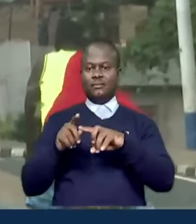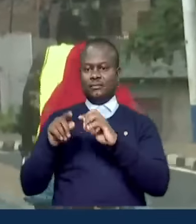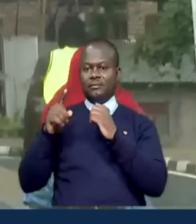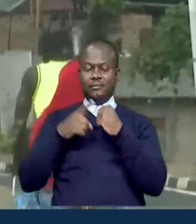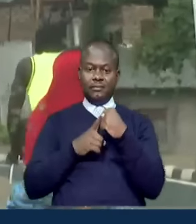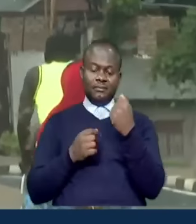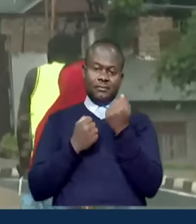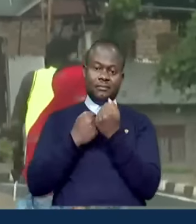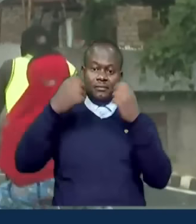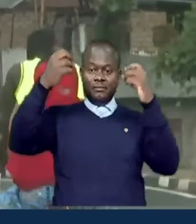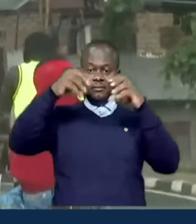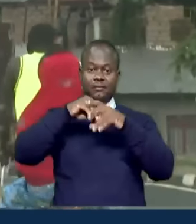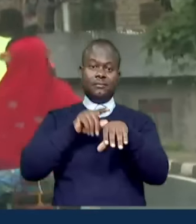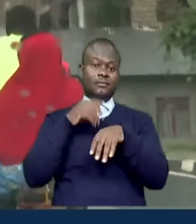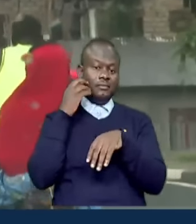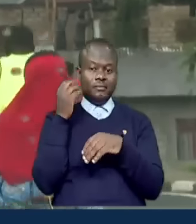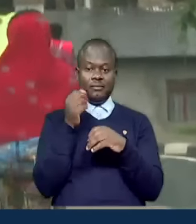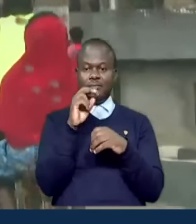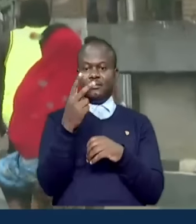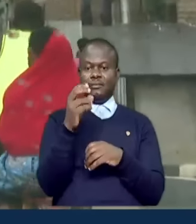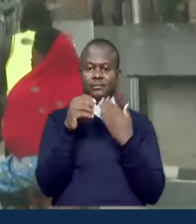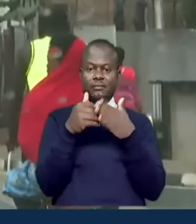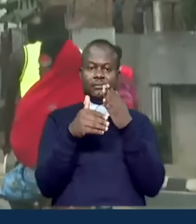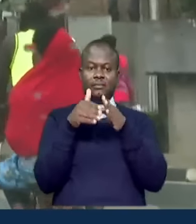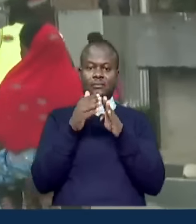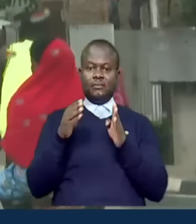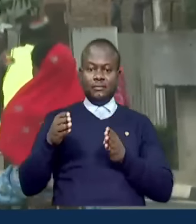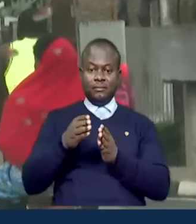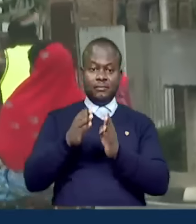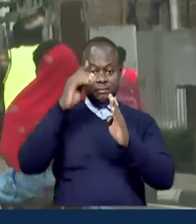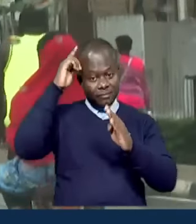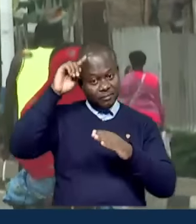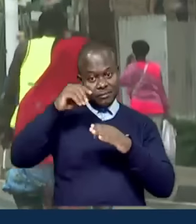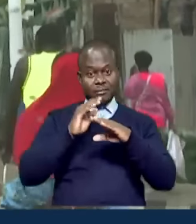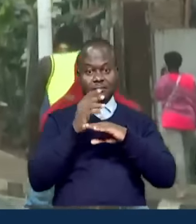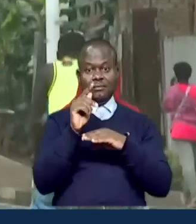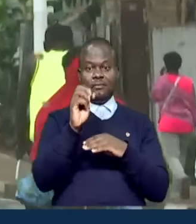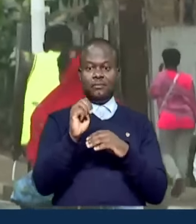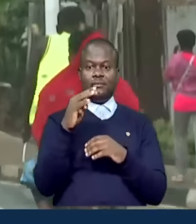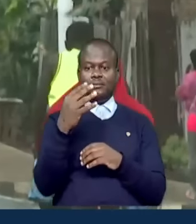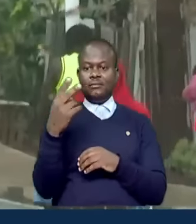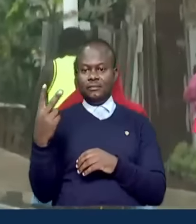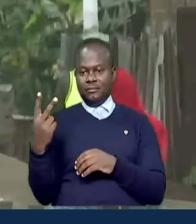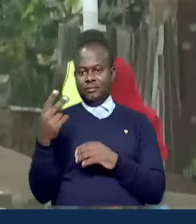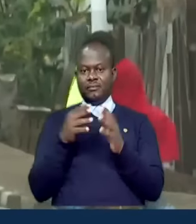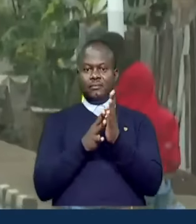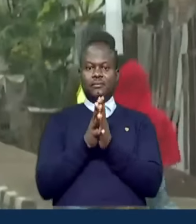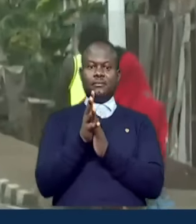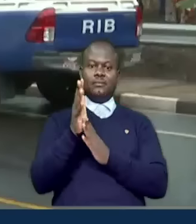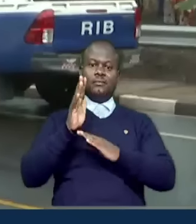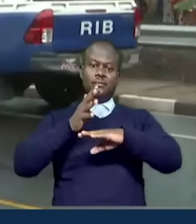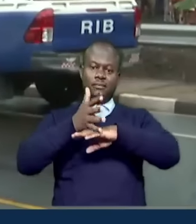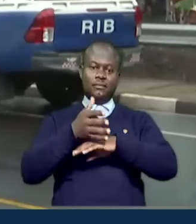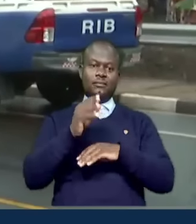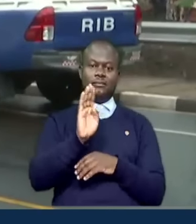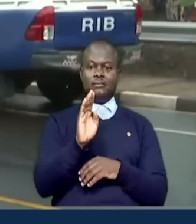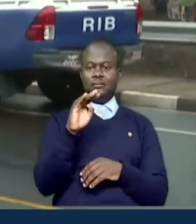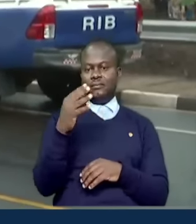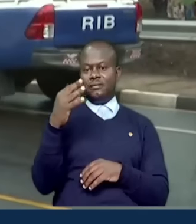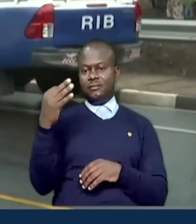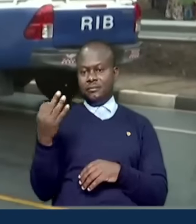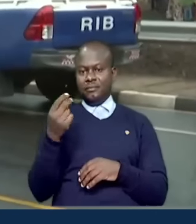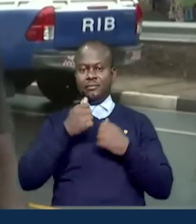Kigali mu gihe cy'amezi 22 hubatswe imihanda ya kaburimbo ingana n'ibirometero 42 byatwaye asaga miliyari 43